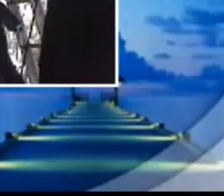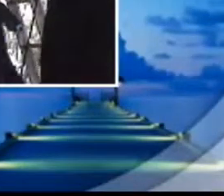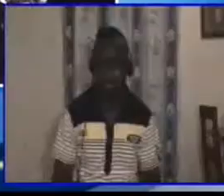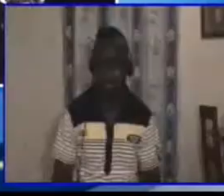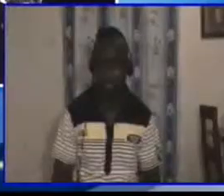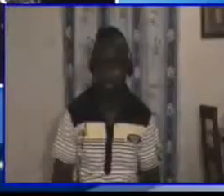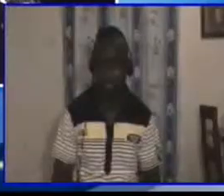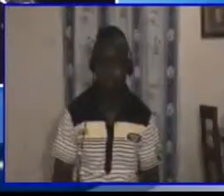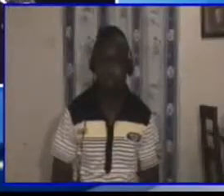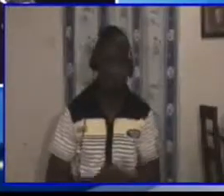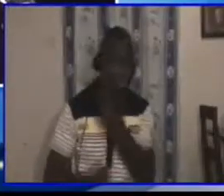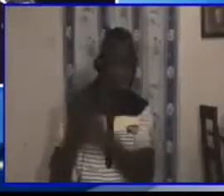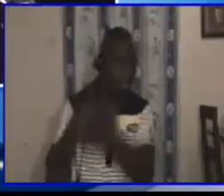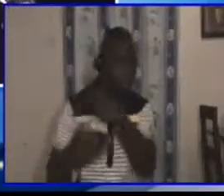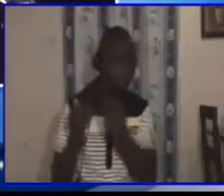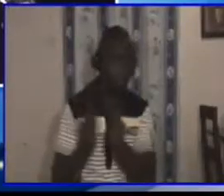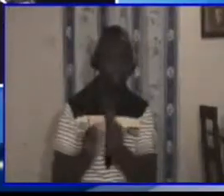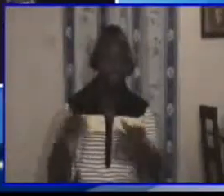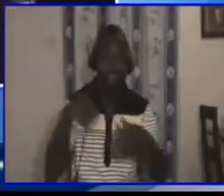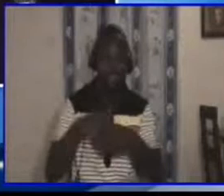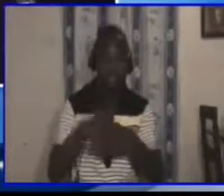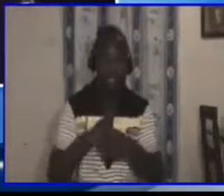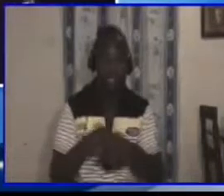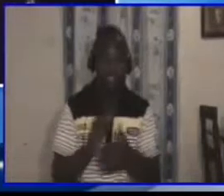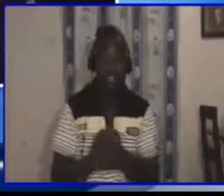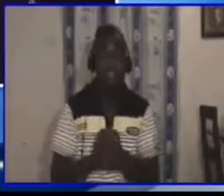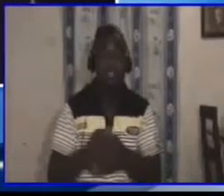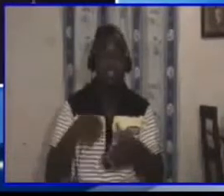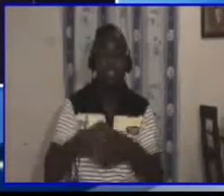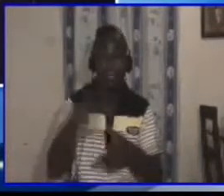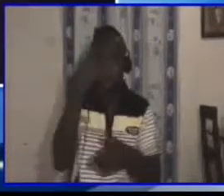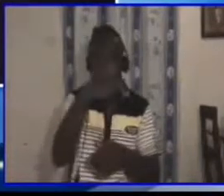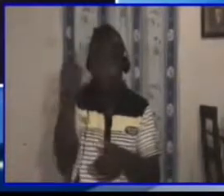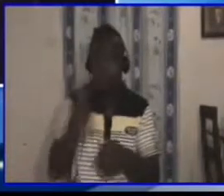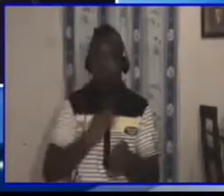nei primi 300 anni dopo cristo